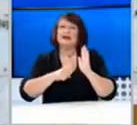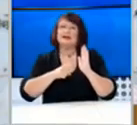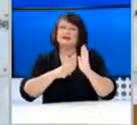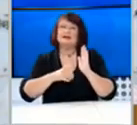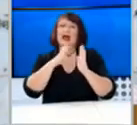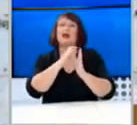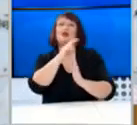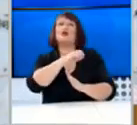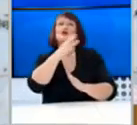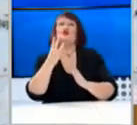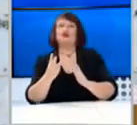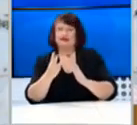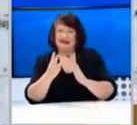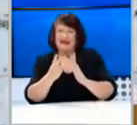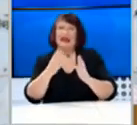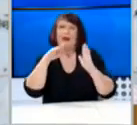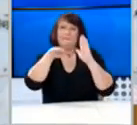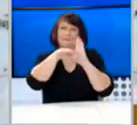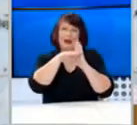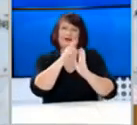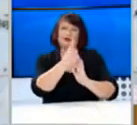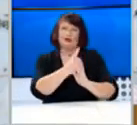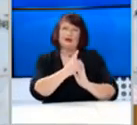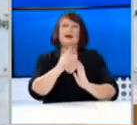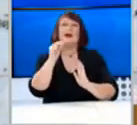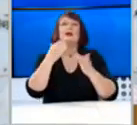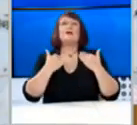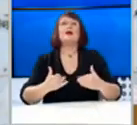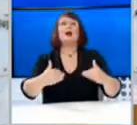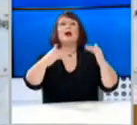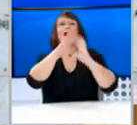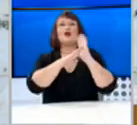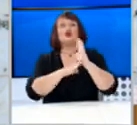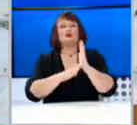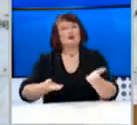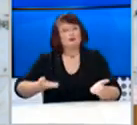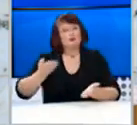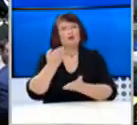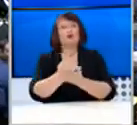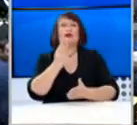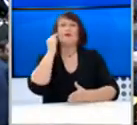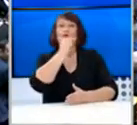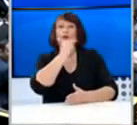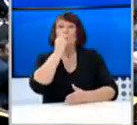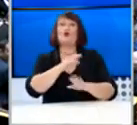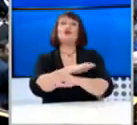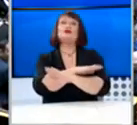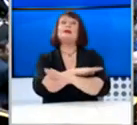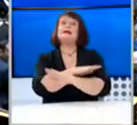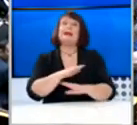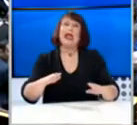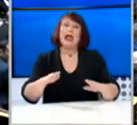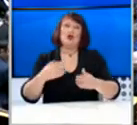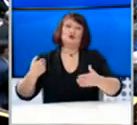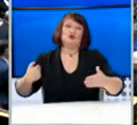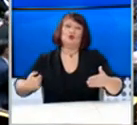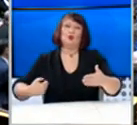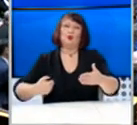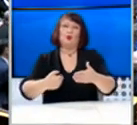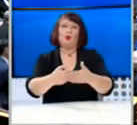άρθρου 23 του κανονισμού της Βουλής, με πρόταση του Πρωθυπουργού κηρύσσουμε τη λήξη των εργασιών της